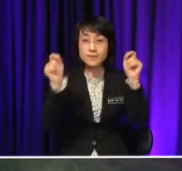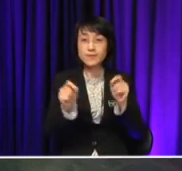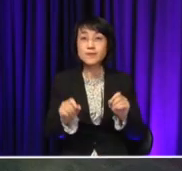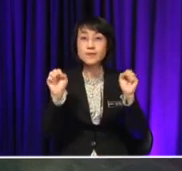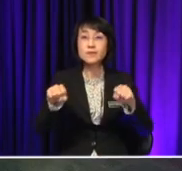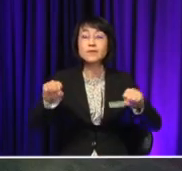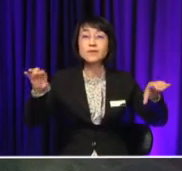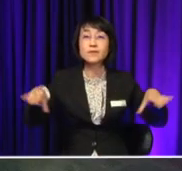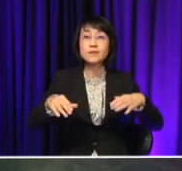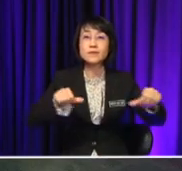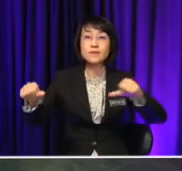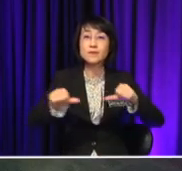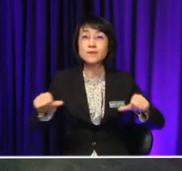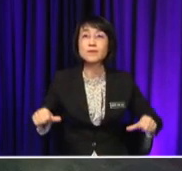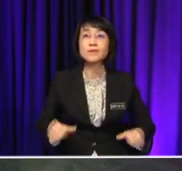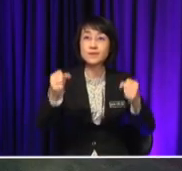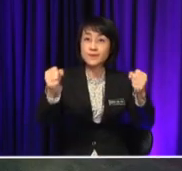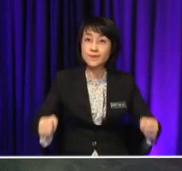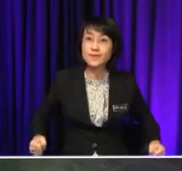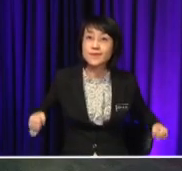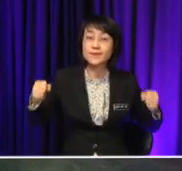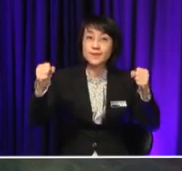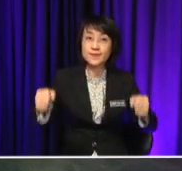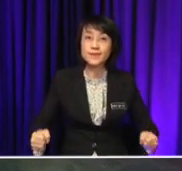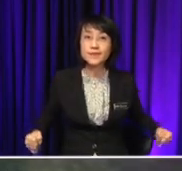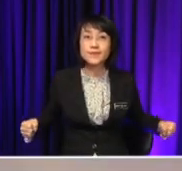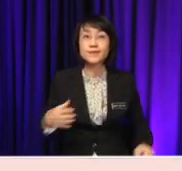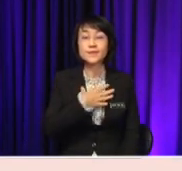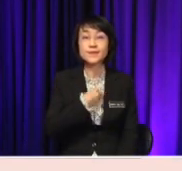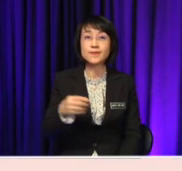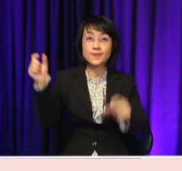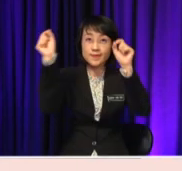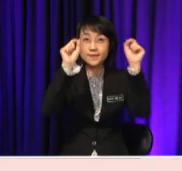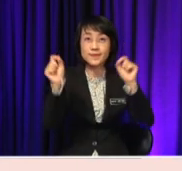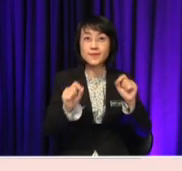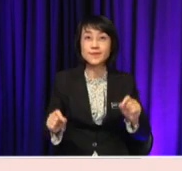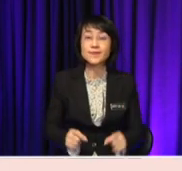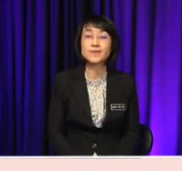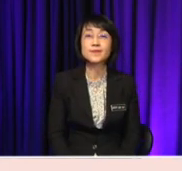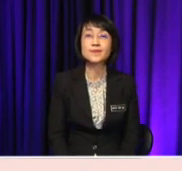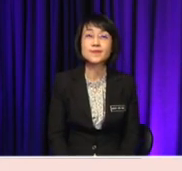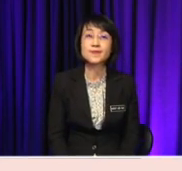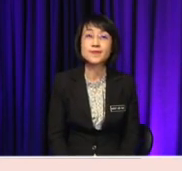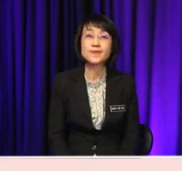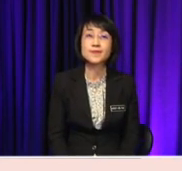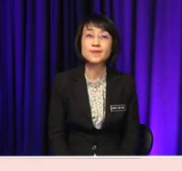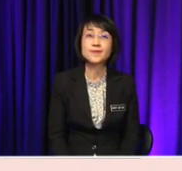enggak luncur salju Kak Malaysia yang ice skating itu guys